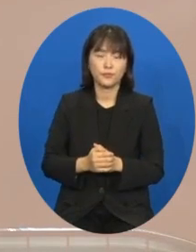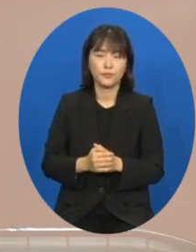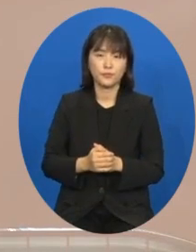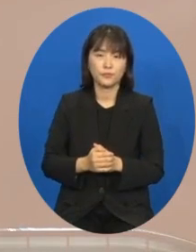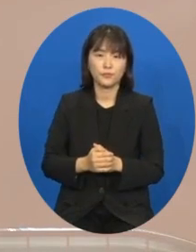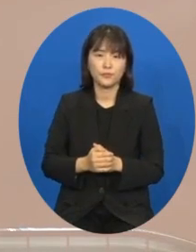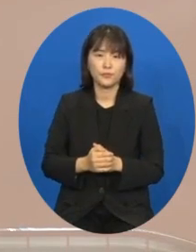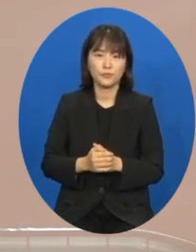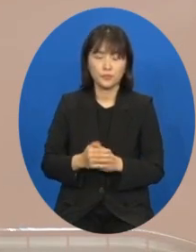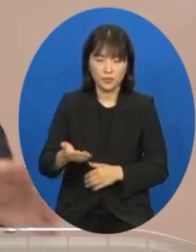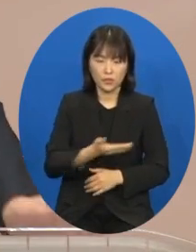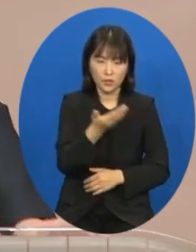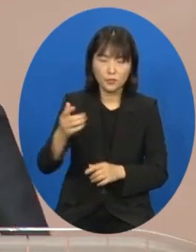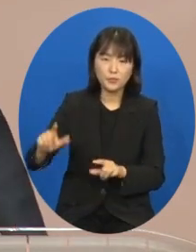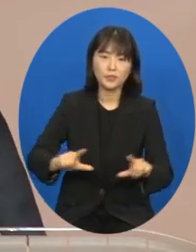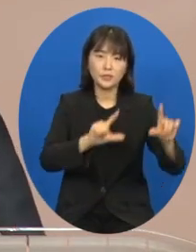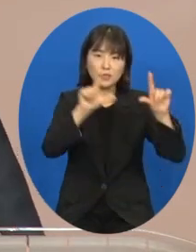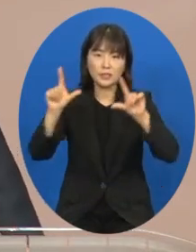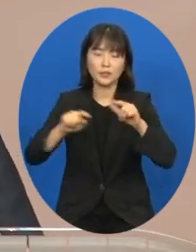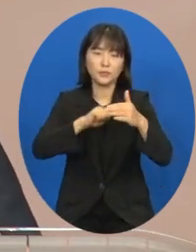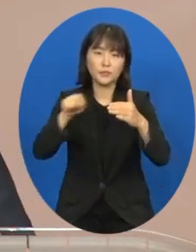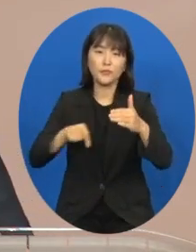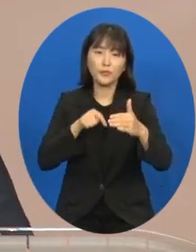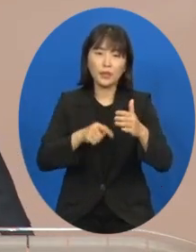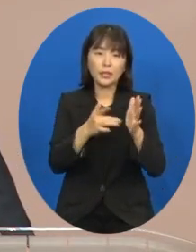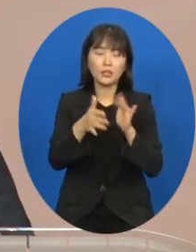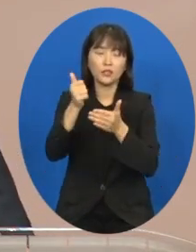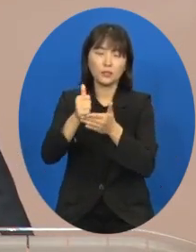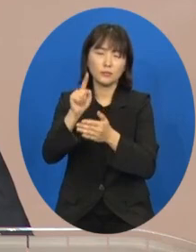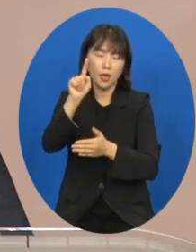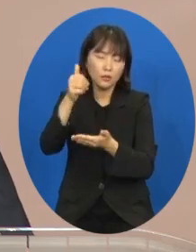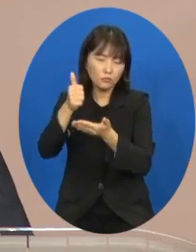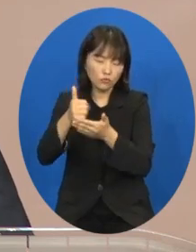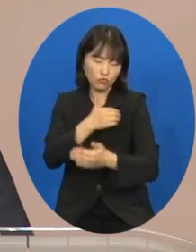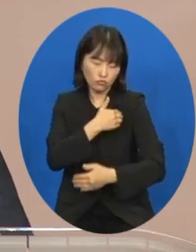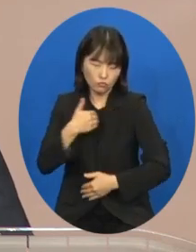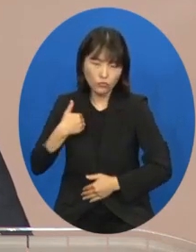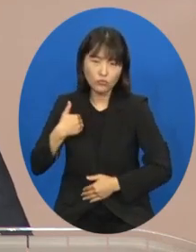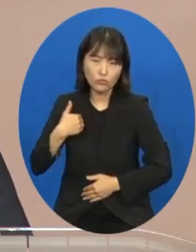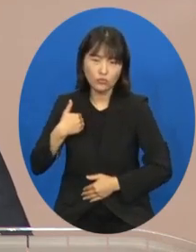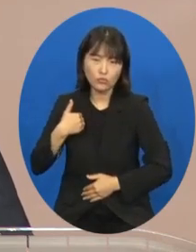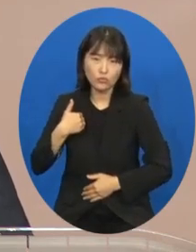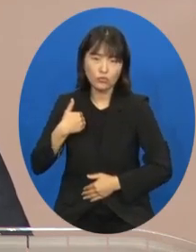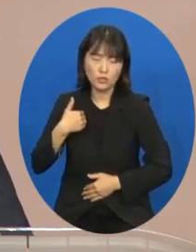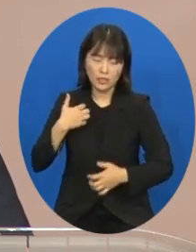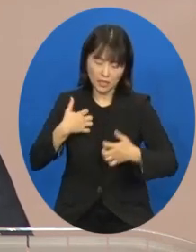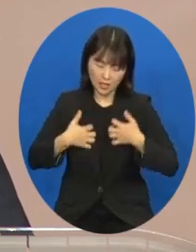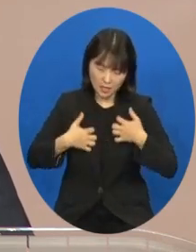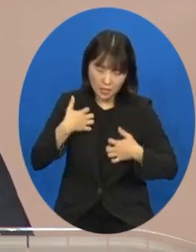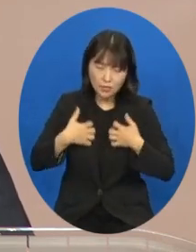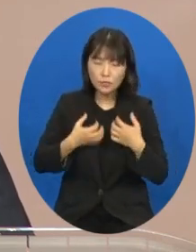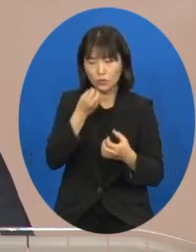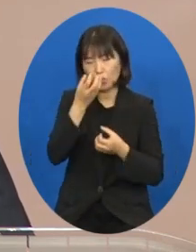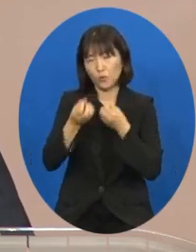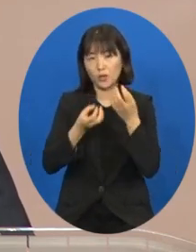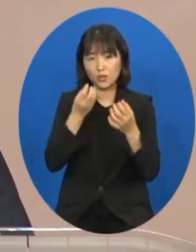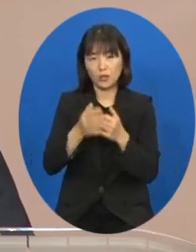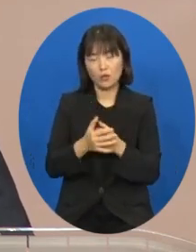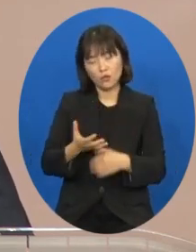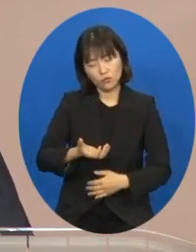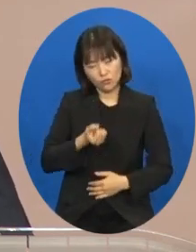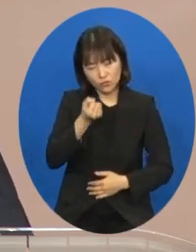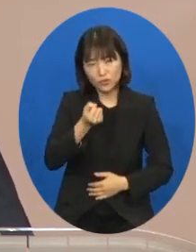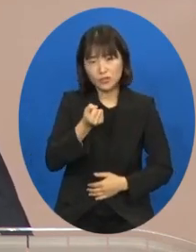꼭 여러분들의 삶 속에 예수님 한 분이면 충분하다. 이런 고백이 기쁨으로 고백되어지고